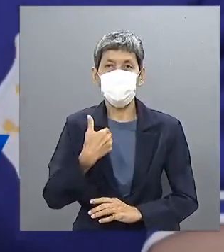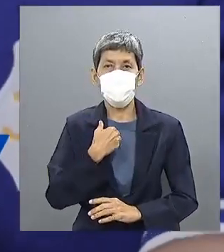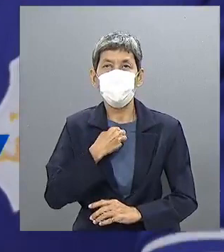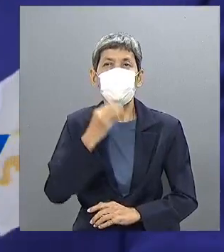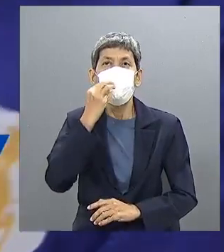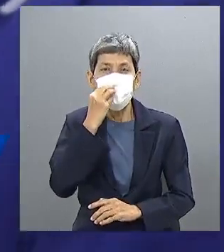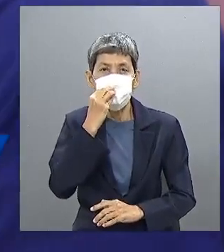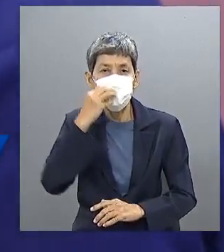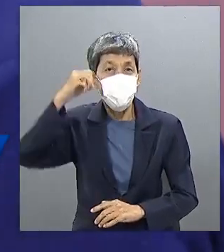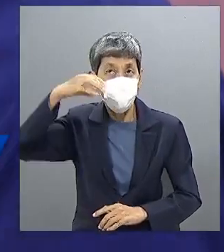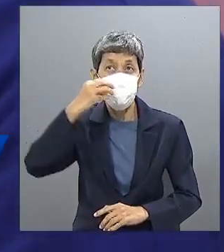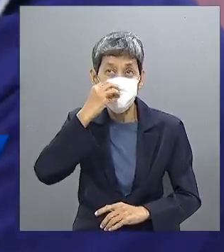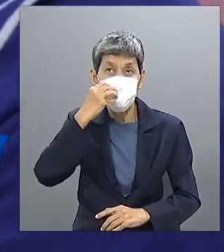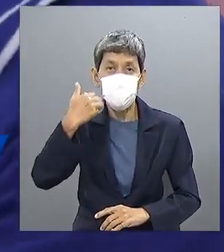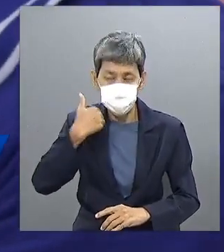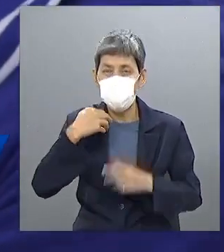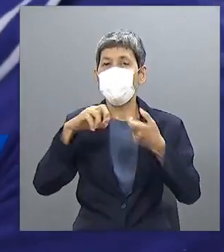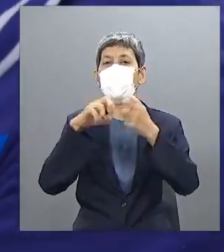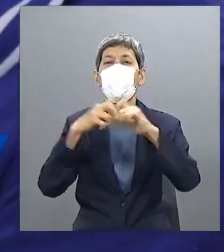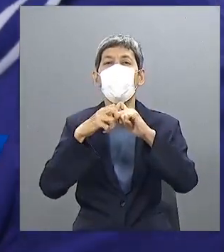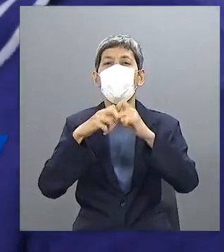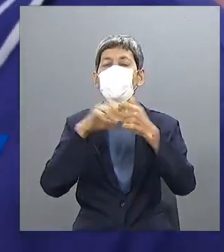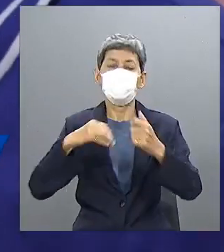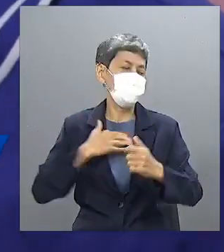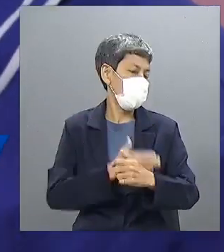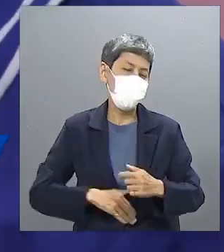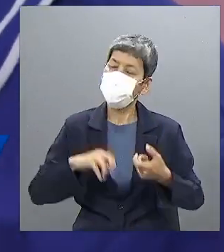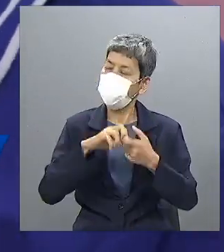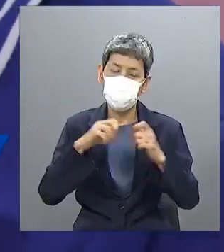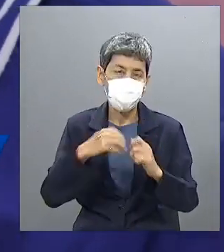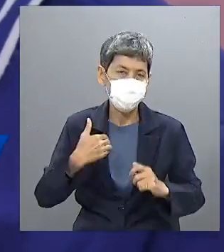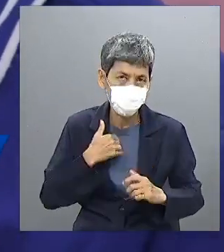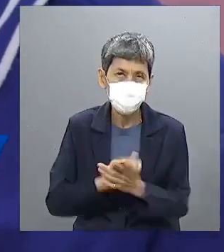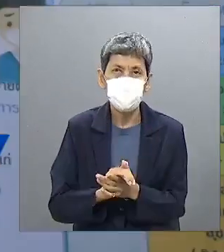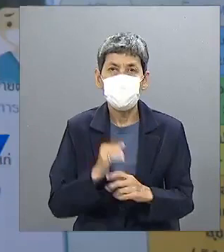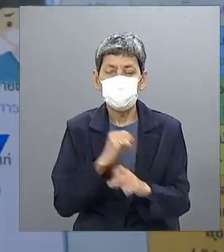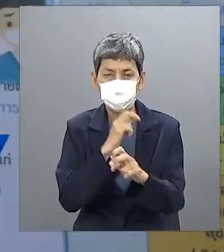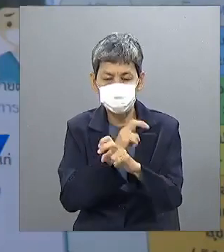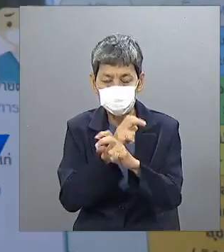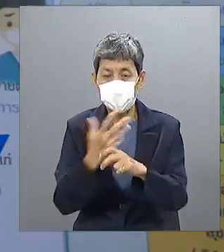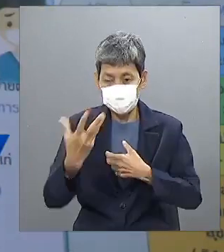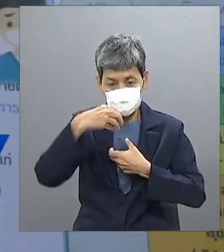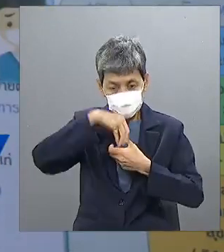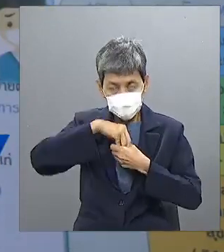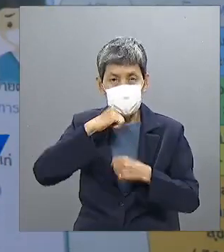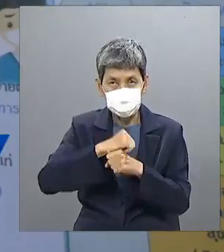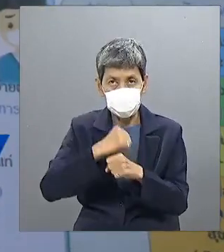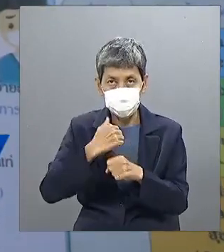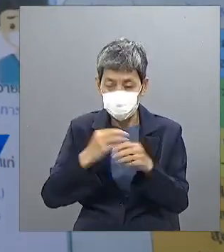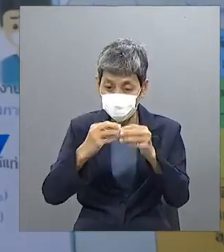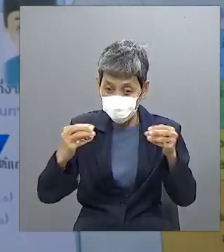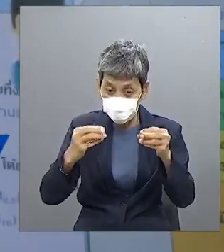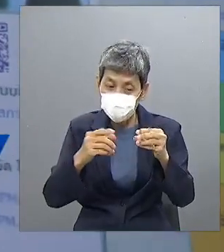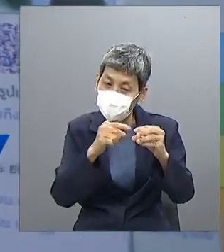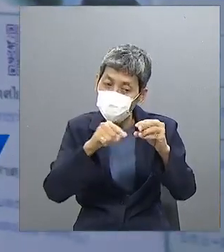ฟ้าอย่างเนี้ยจะมีผลกระทบในทางลบกับสุขภาพเป็นส่วนใหญ่นะครับไม่ว่าจะเป็นพวกสารโลหะหนักที่มีอยู่ในเอ่อตู้อุปกรณ์นะ